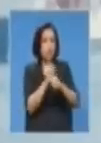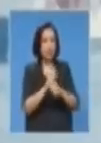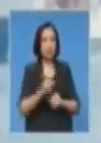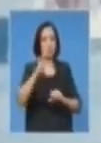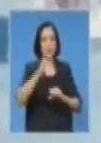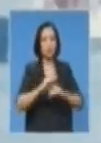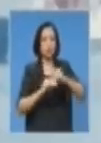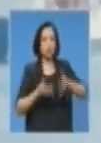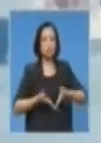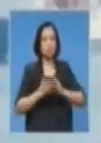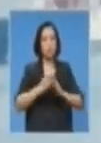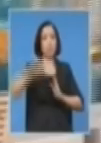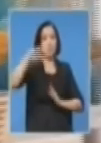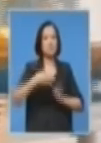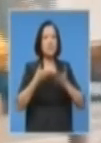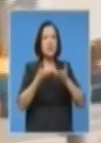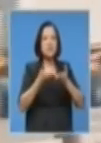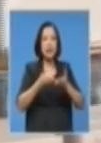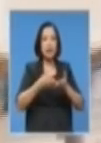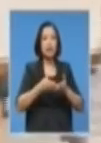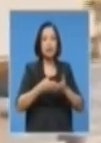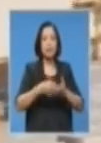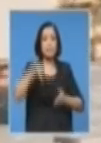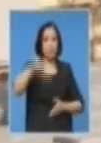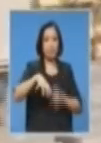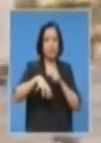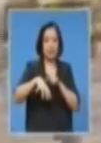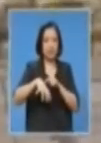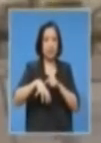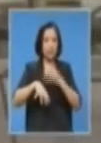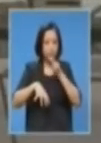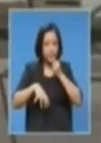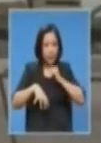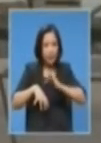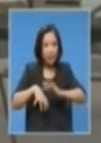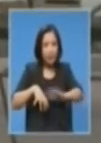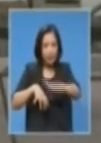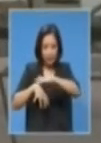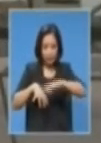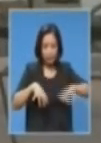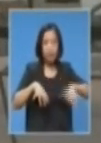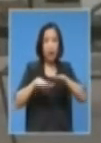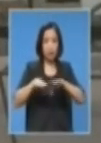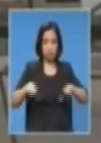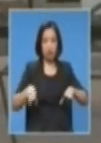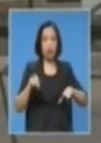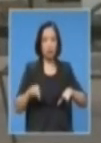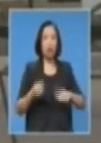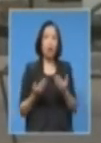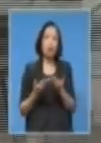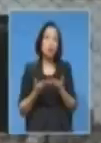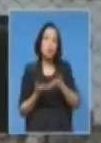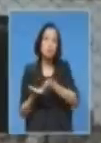เรือชายฝั่งนะครับท่าเรือชายฝั่งตรงนี้ก็จะสามารถที่จะรองรับปริมาณการขนส่งท